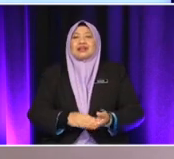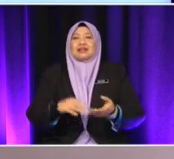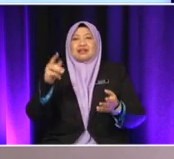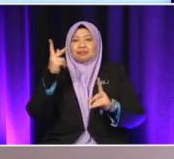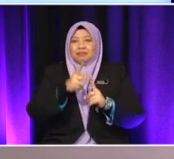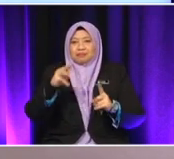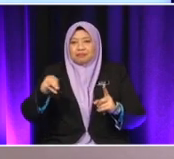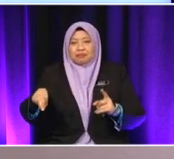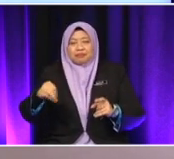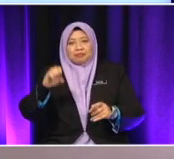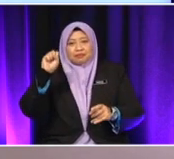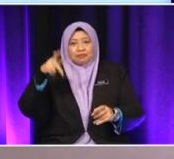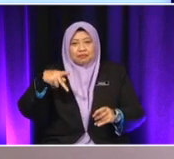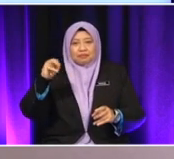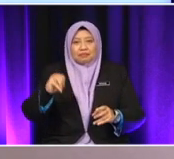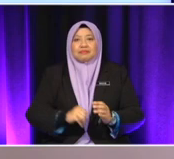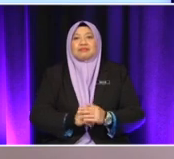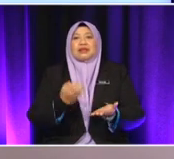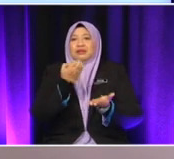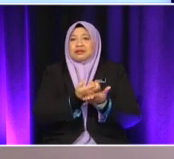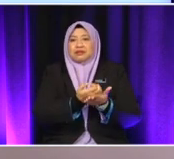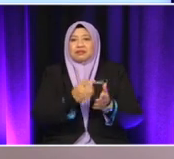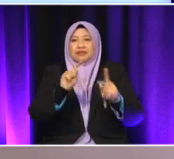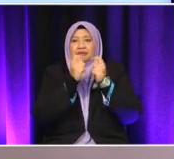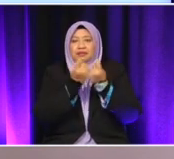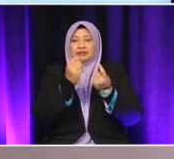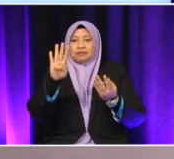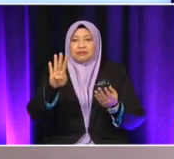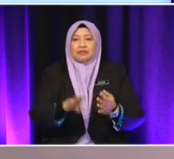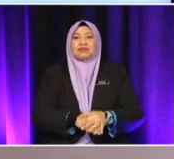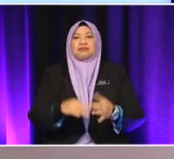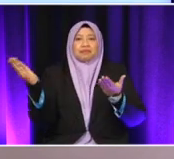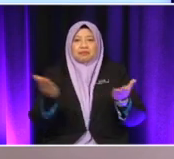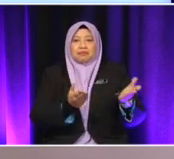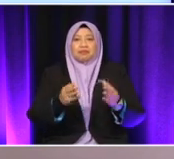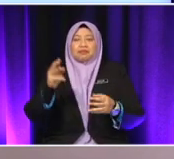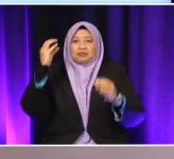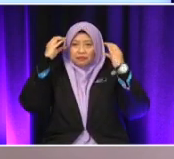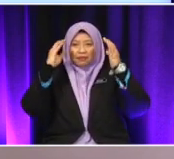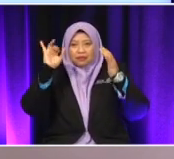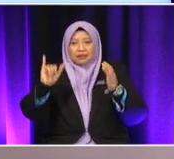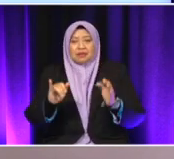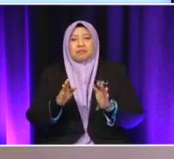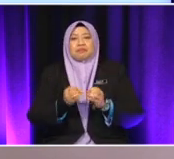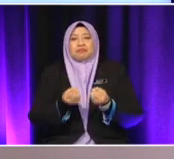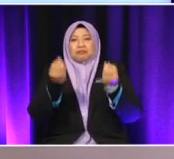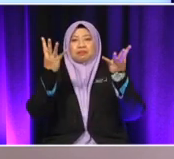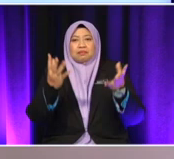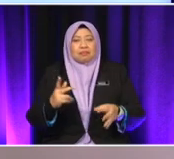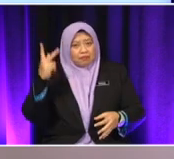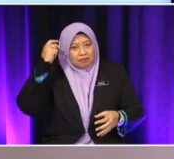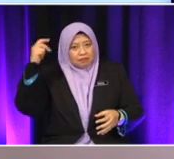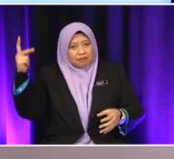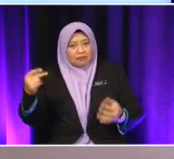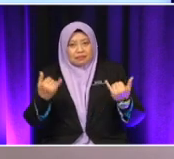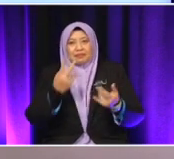Ekonomi tingkatan 4 dan pastinya kita akan bawakan juga seorang cewek yang cukup luas pengalamannya apa kata saksikan dulu